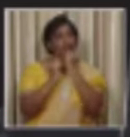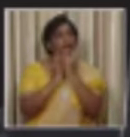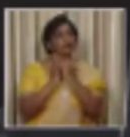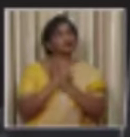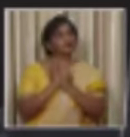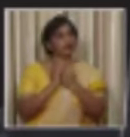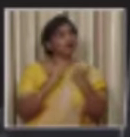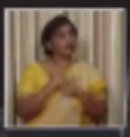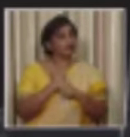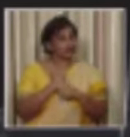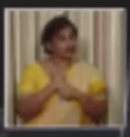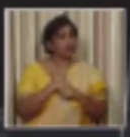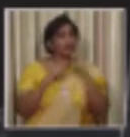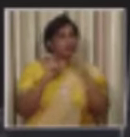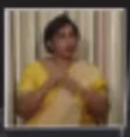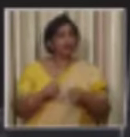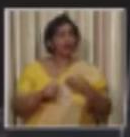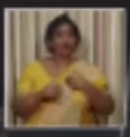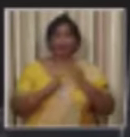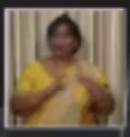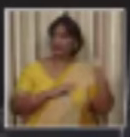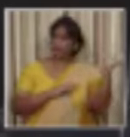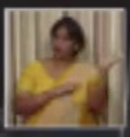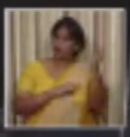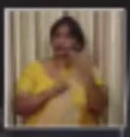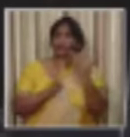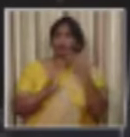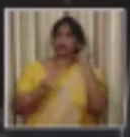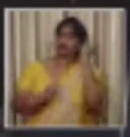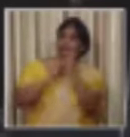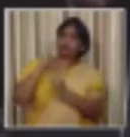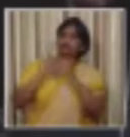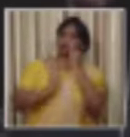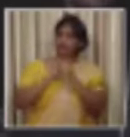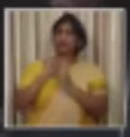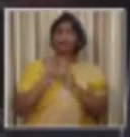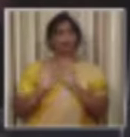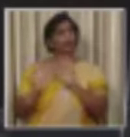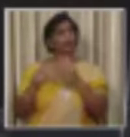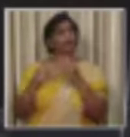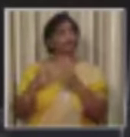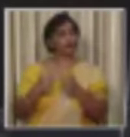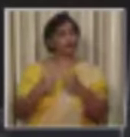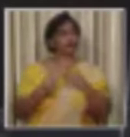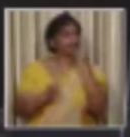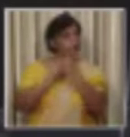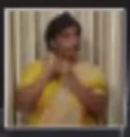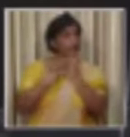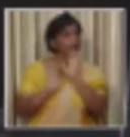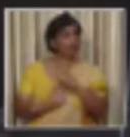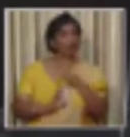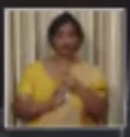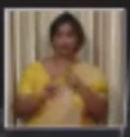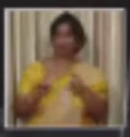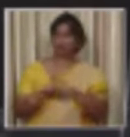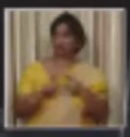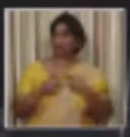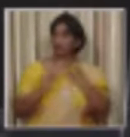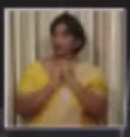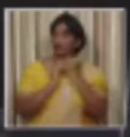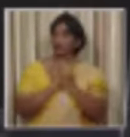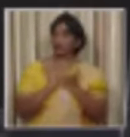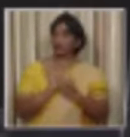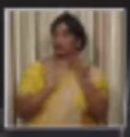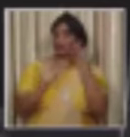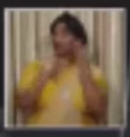වැඩපිළිවෙලක් හදලා ඒක දැම් හැමෝගෙම විවේචනයට ලක් වෙලා. හොඳයි, මොකද විවේචනයට ලක් වෙන්න හරි අපේ වැඩපිළිවෙල